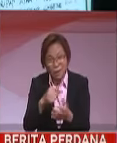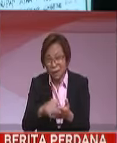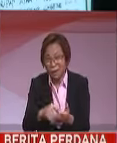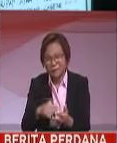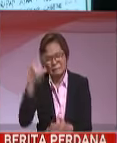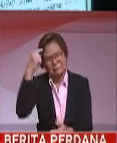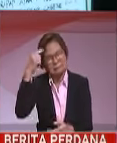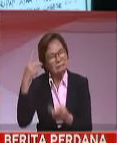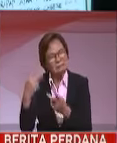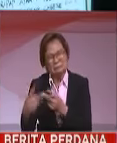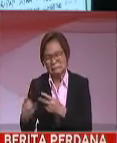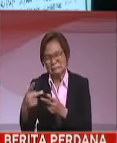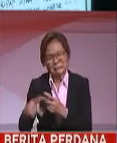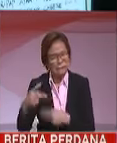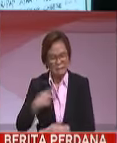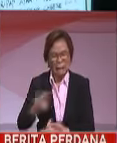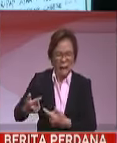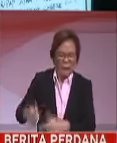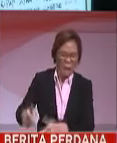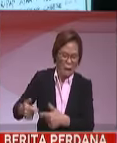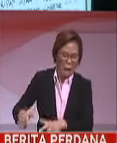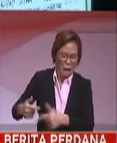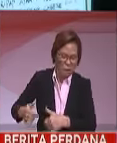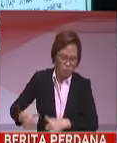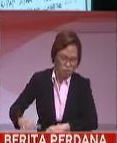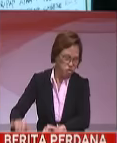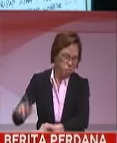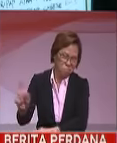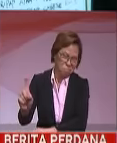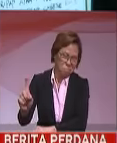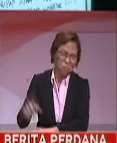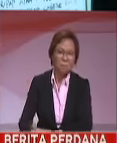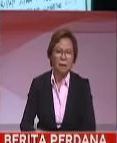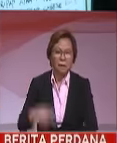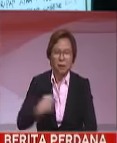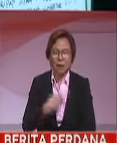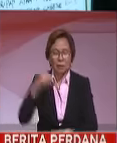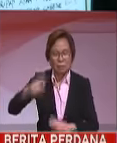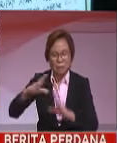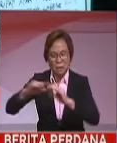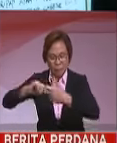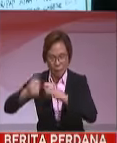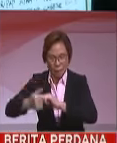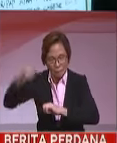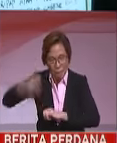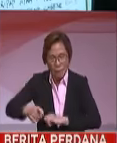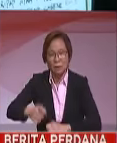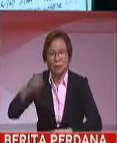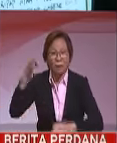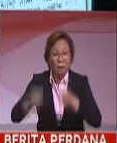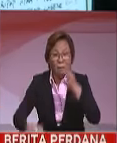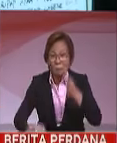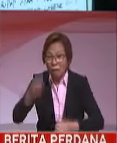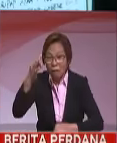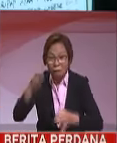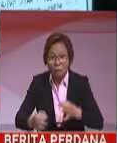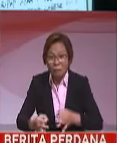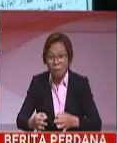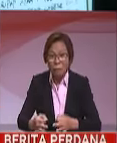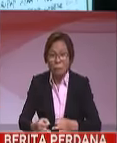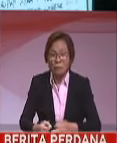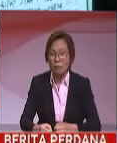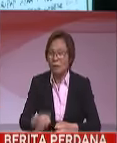masuk akal. Lah. Kita tak boleh biarkan benda ini berlarutan lagi. Ya. Kita kena selesaikan. Dan kalau ada orang yang